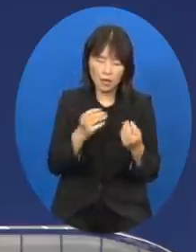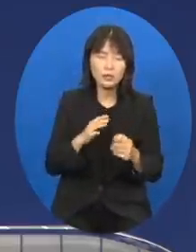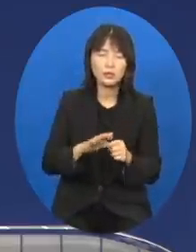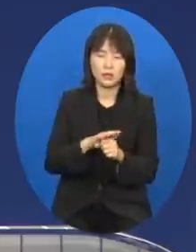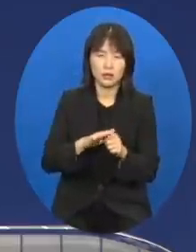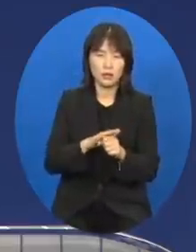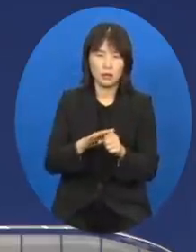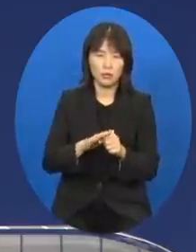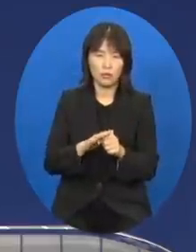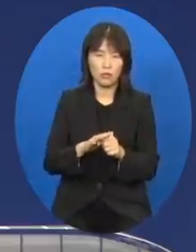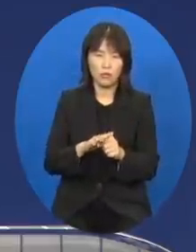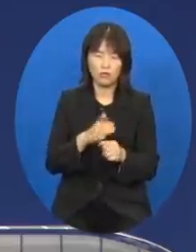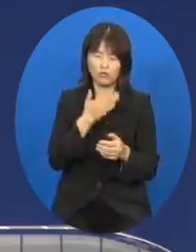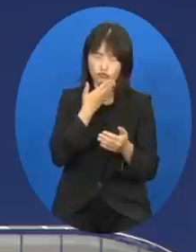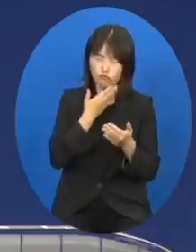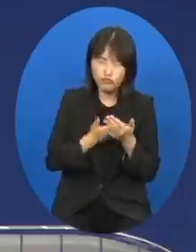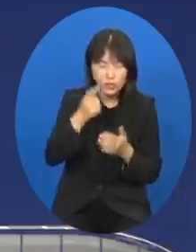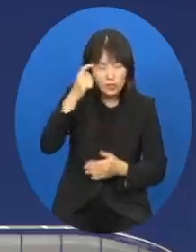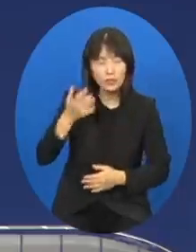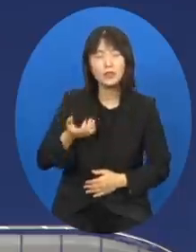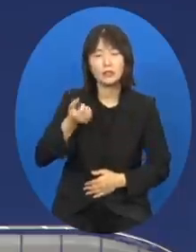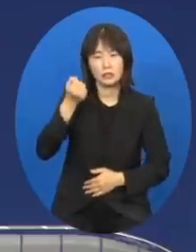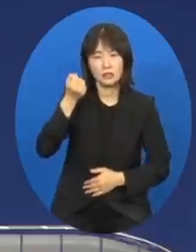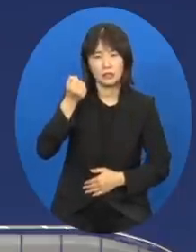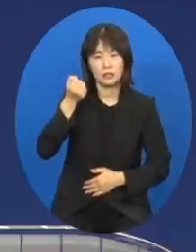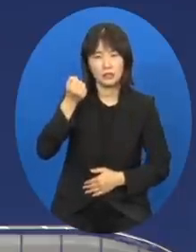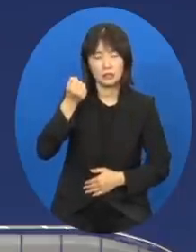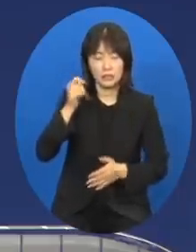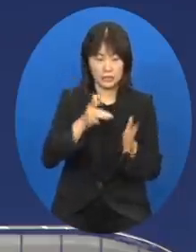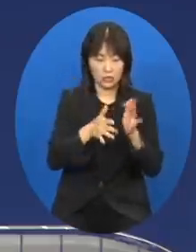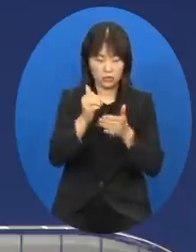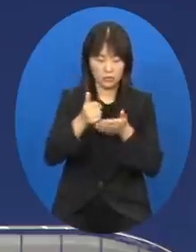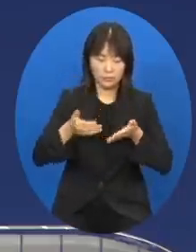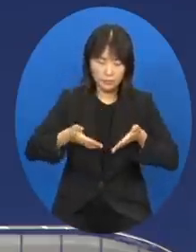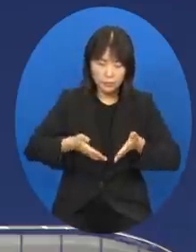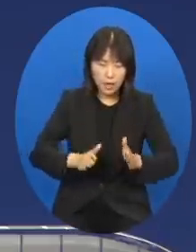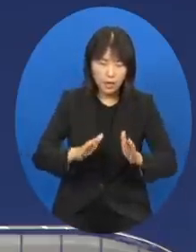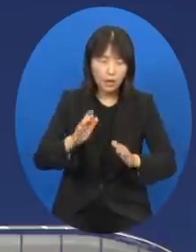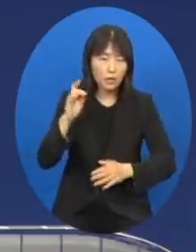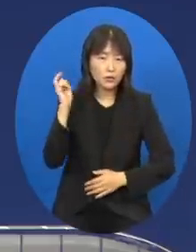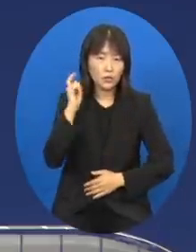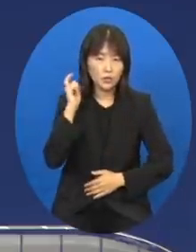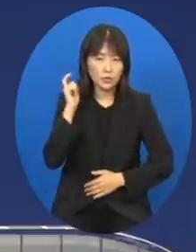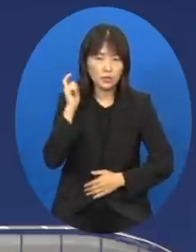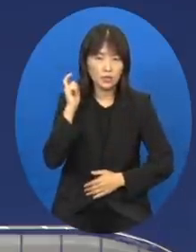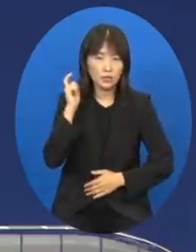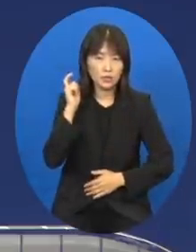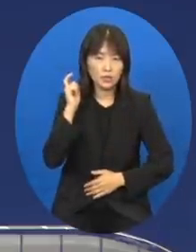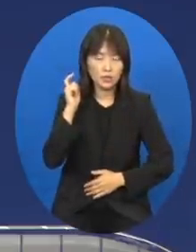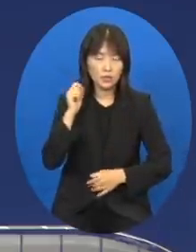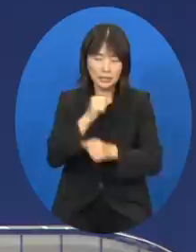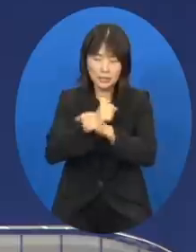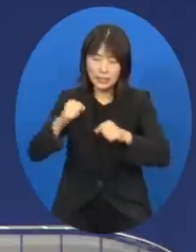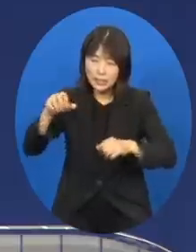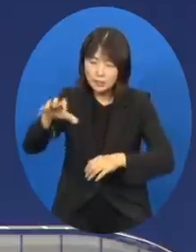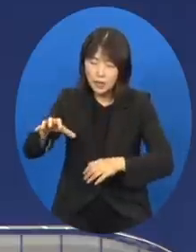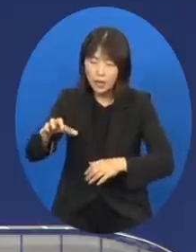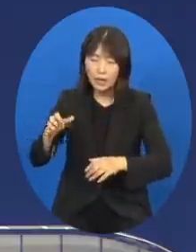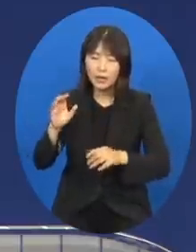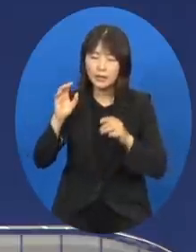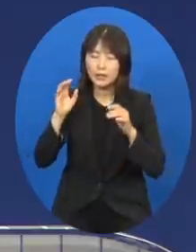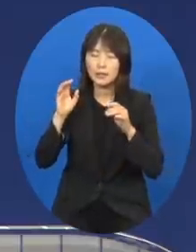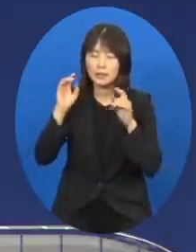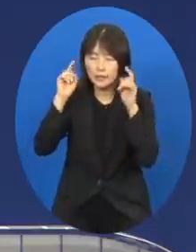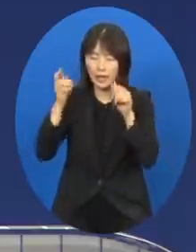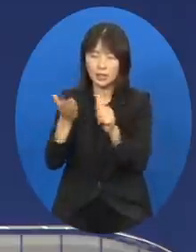얼마나 귀하게 여기시는지 예수님께서 태어나셨다는 이 소식을 들판의 목자에게 들려주셨어요.